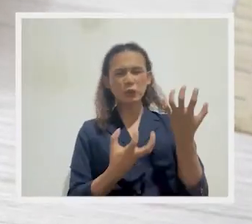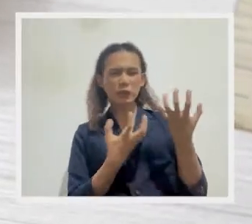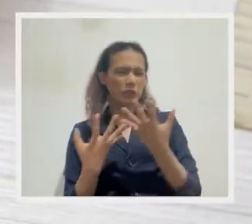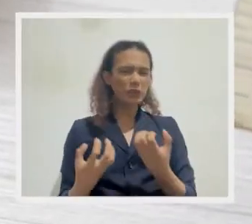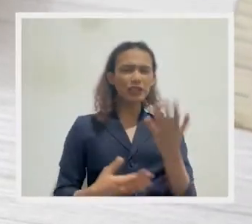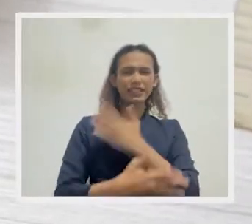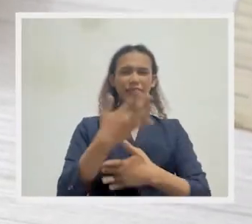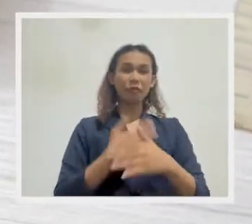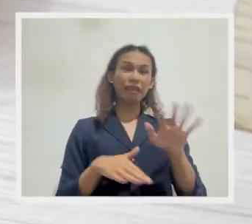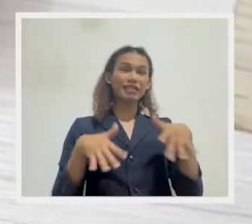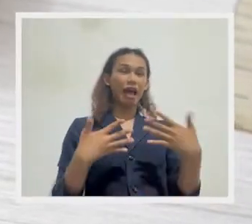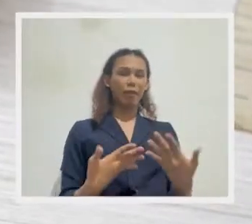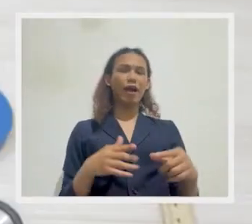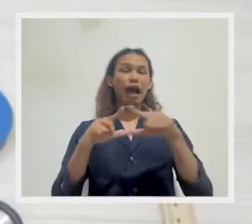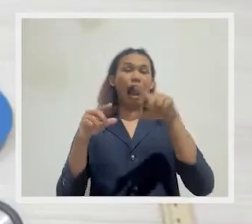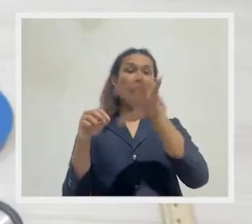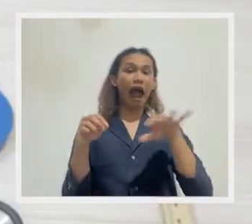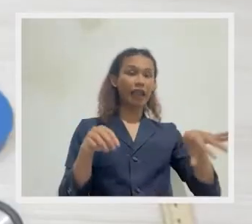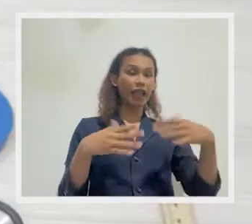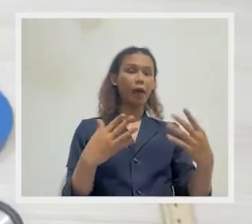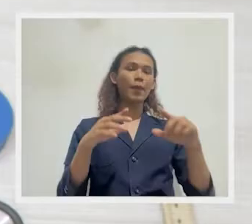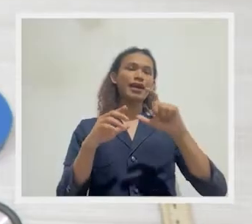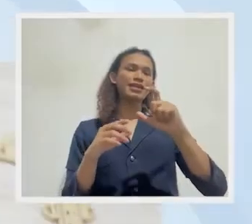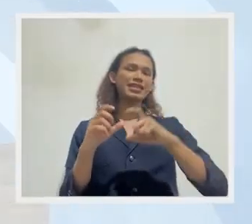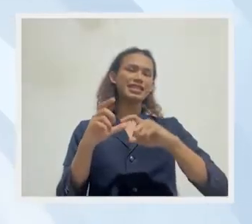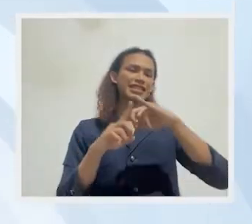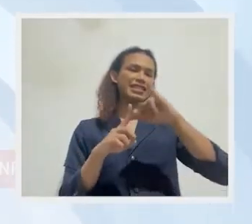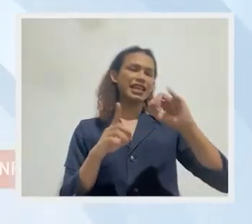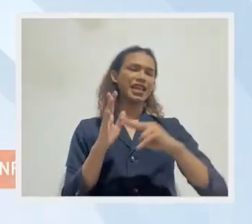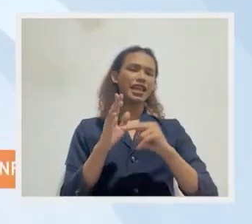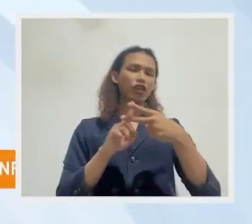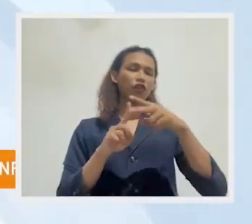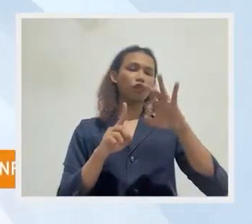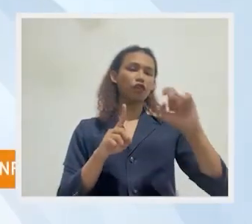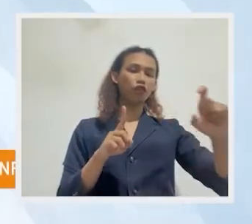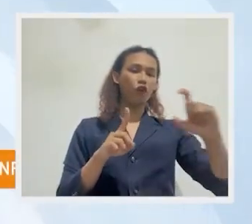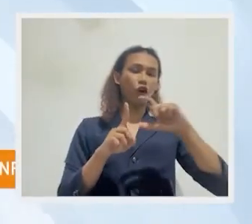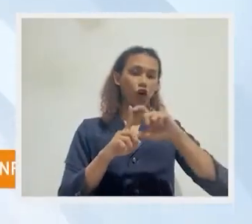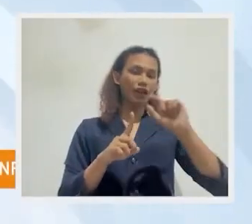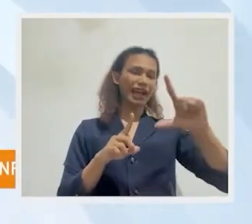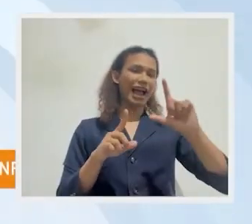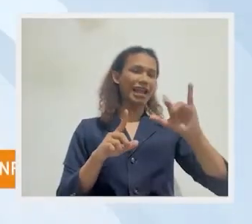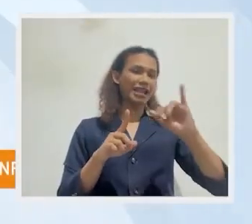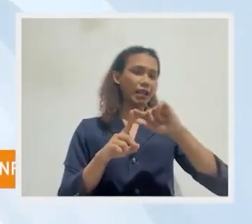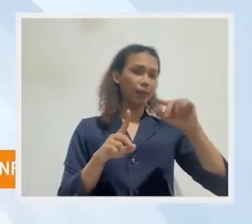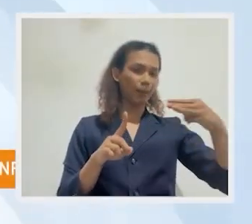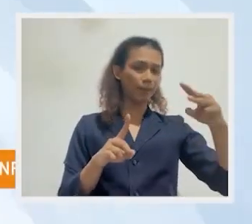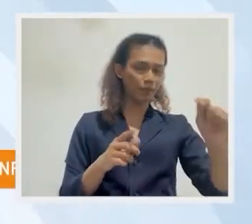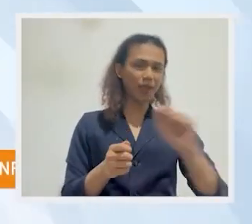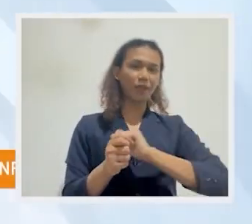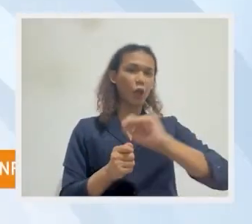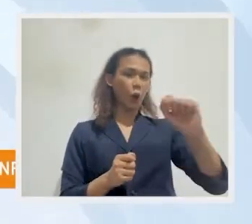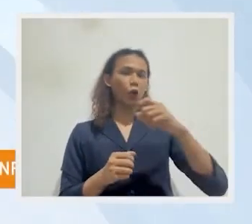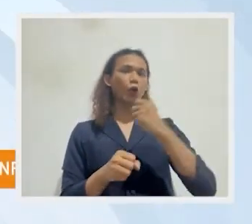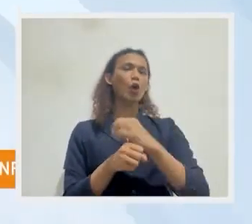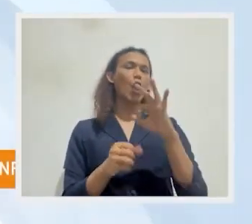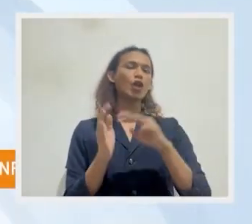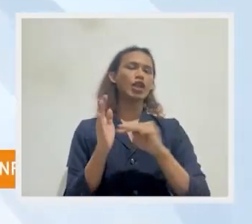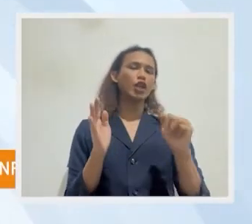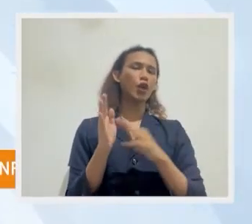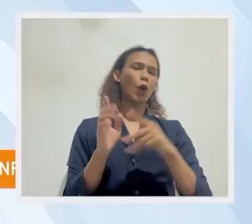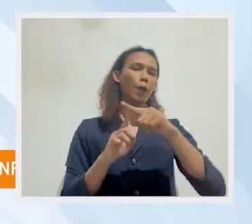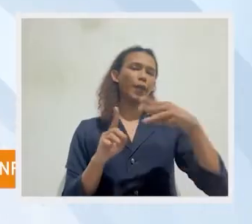disabilitas. Peralatan tersebut diantaranya skin fold caliper, pita ukur, goniometer